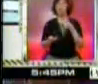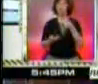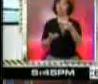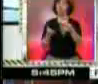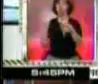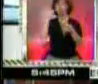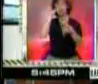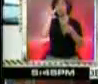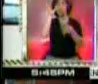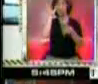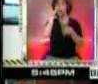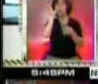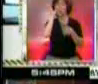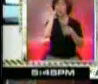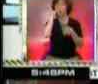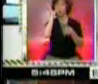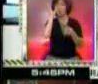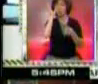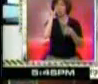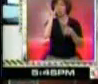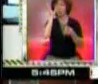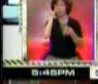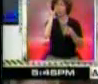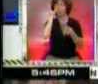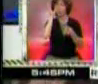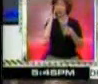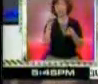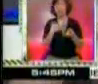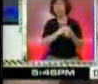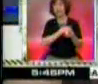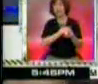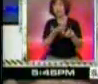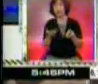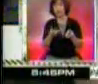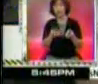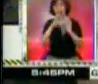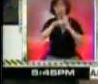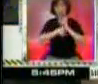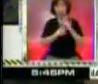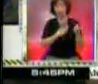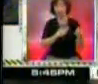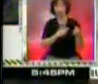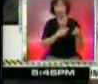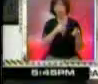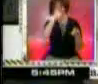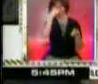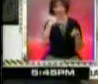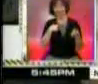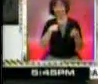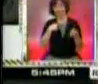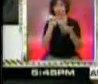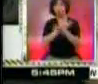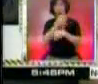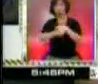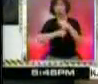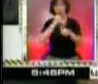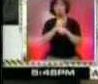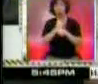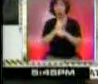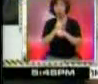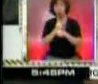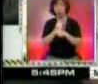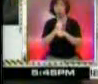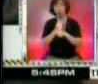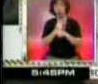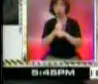parang pamilyar itong apelido ito. Tapos nakiusap po sa kanya, pinakulong niya po ng... Dahil magbabagong taon po yun, pinakulong niya po.